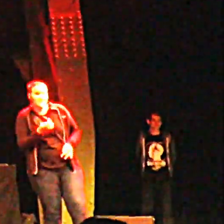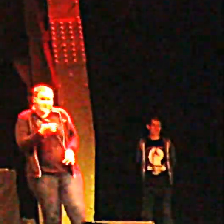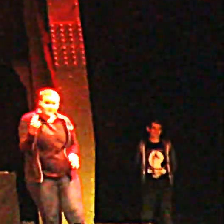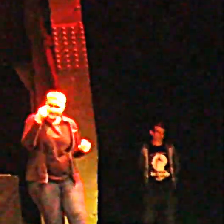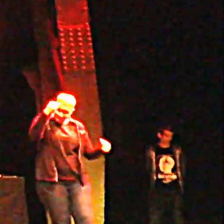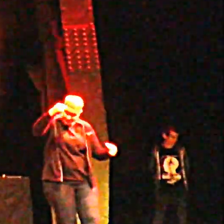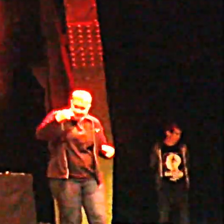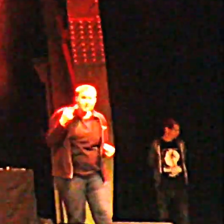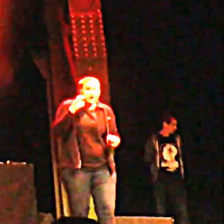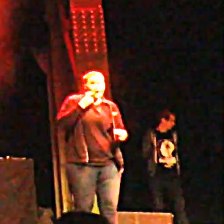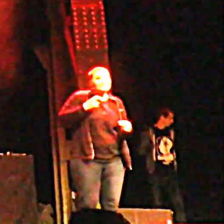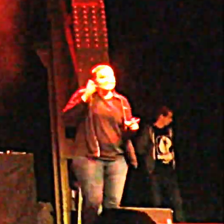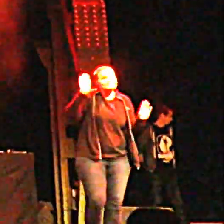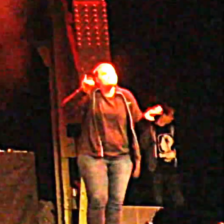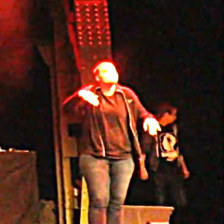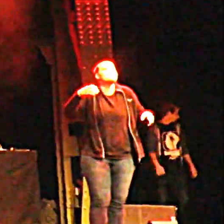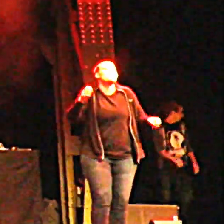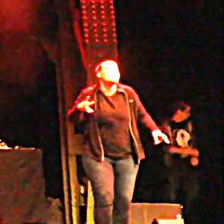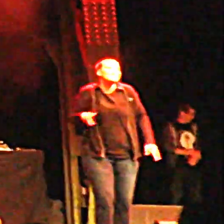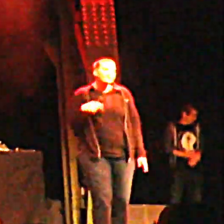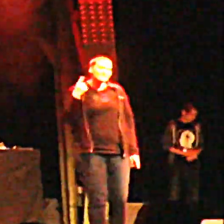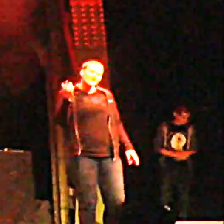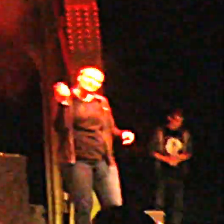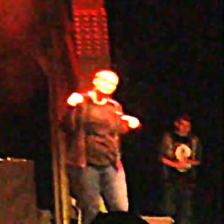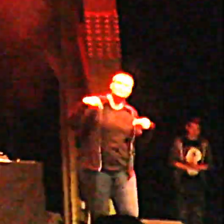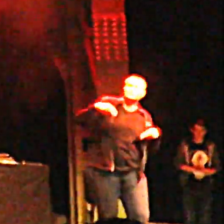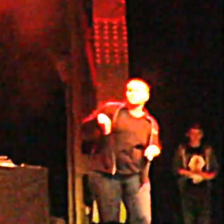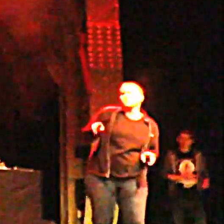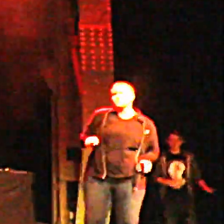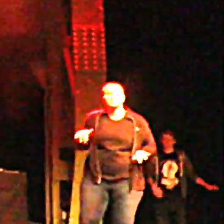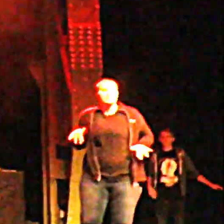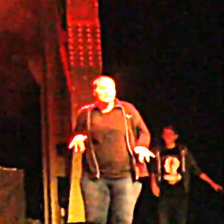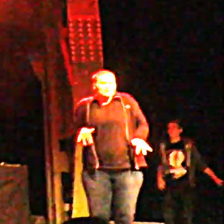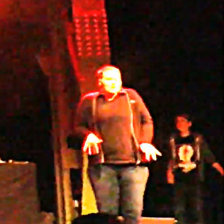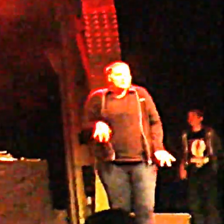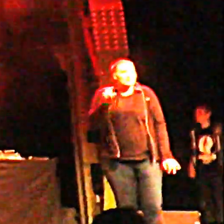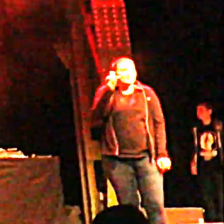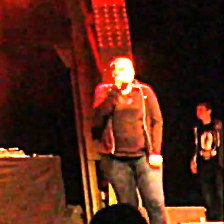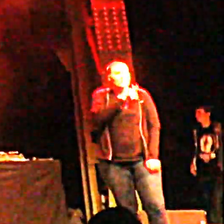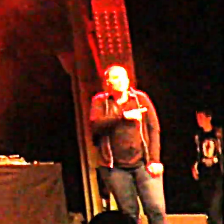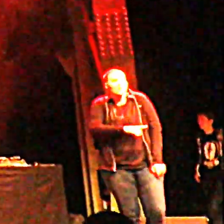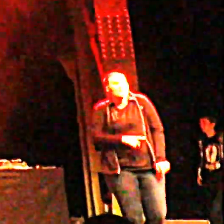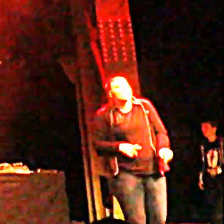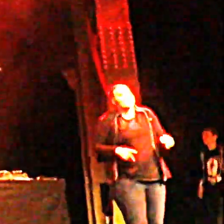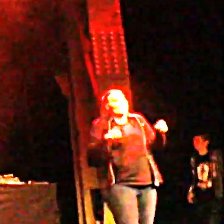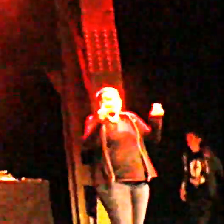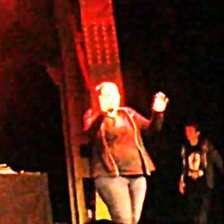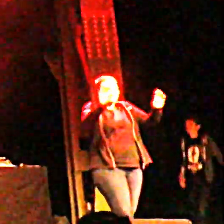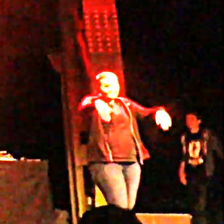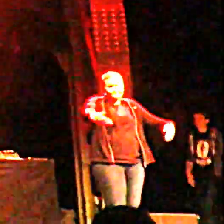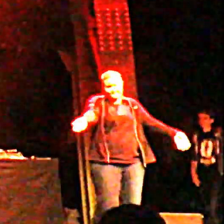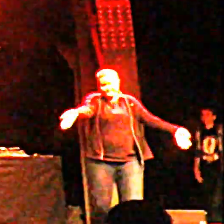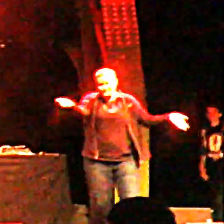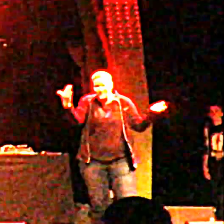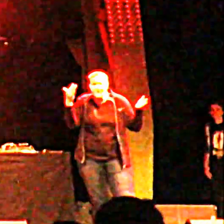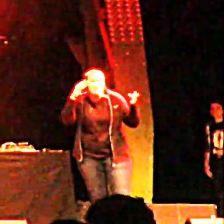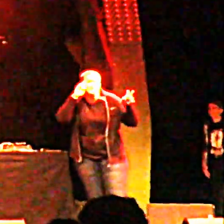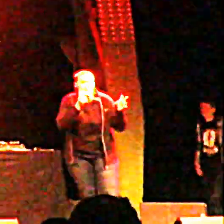Wir sind voll old school. Ein bisschen back in the day. Ist aber voll cool. So, jetzt gucken wir, wir euch wach kriegen hier.